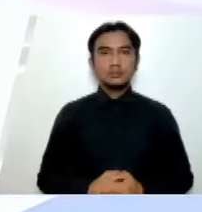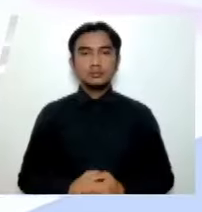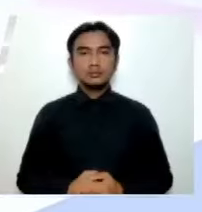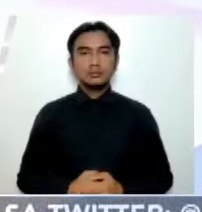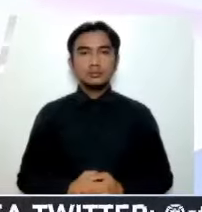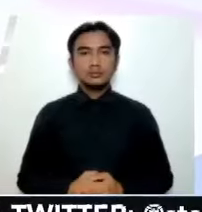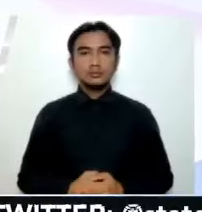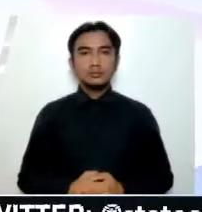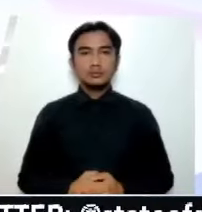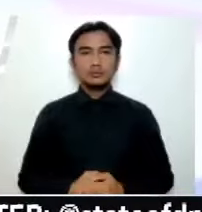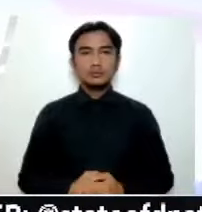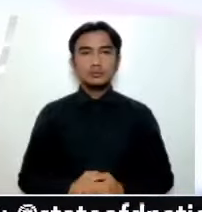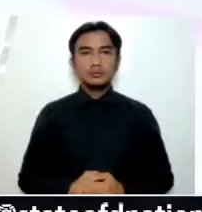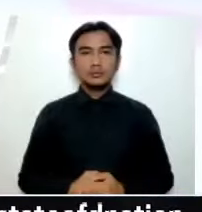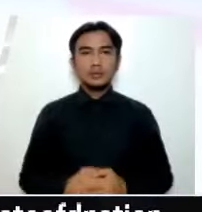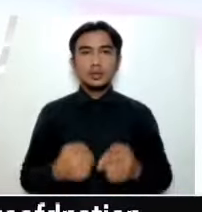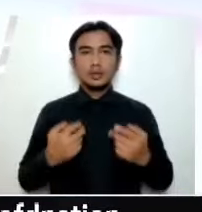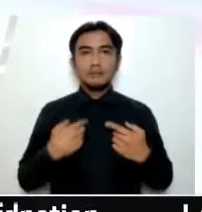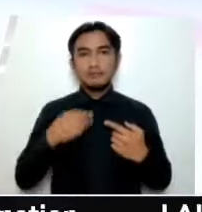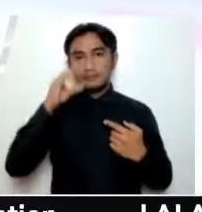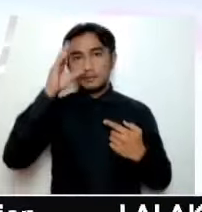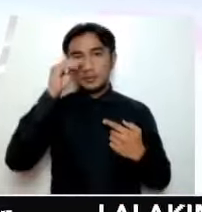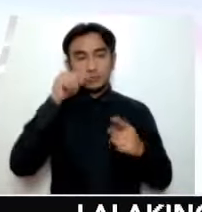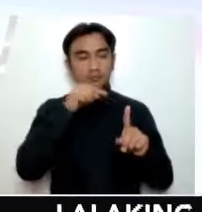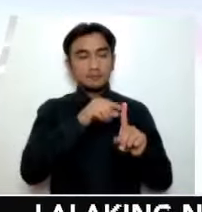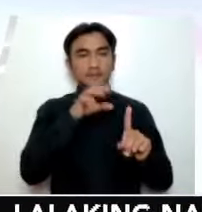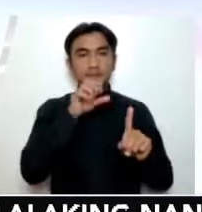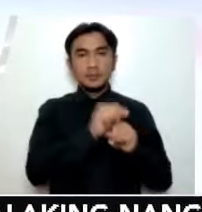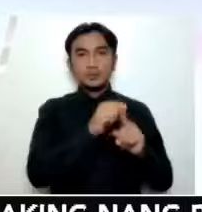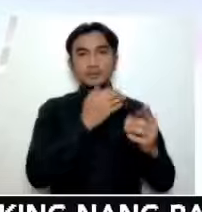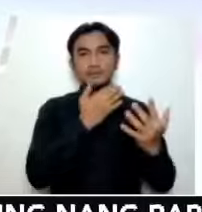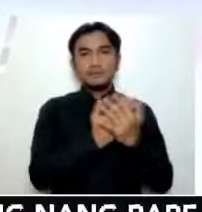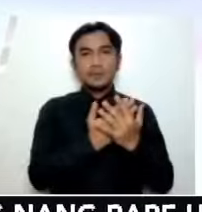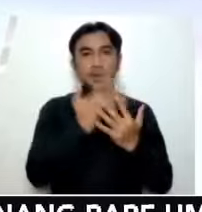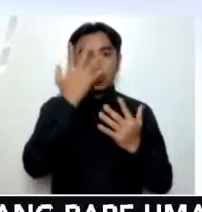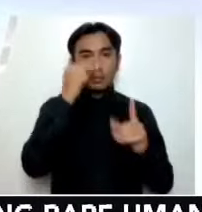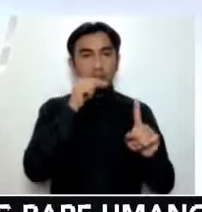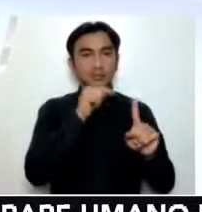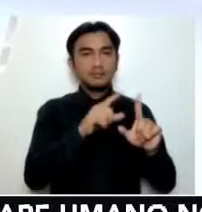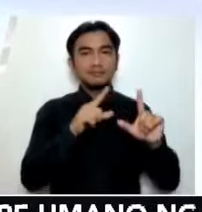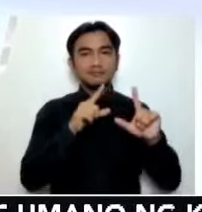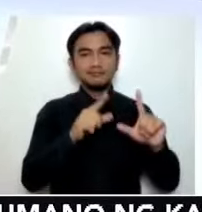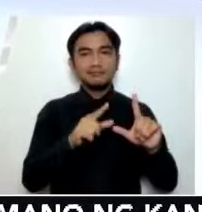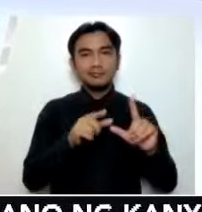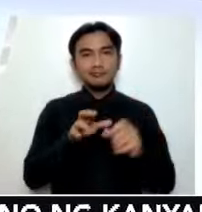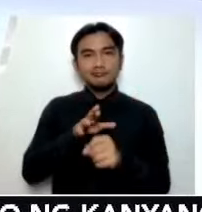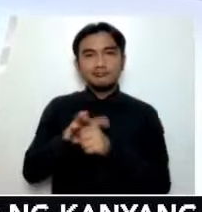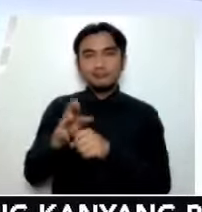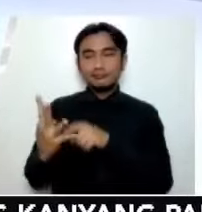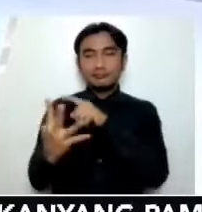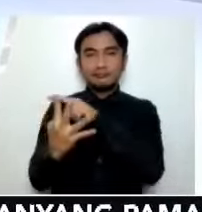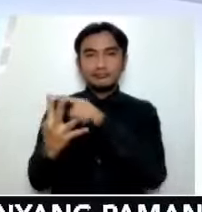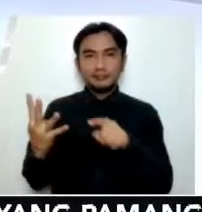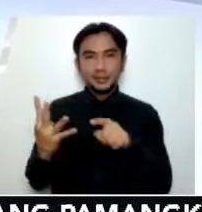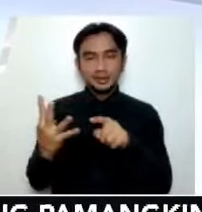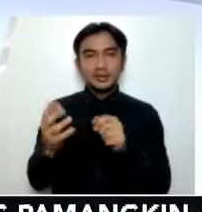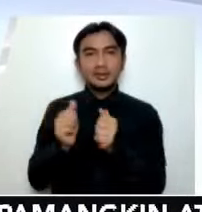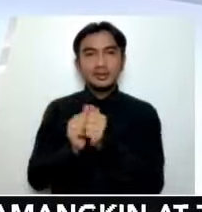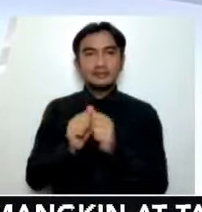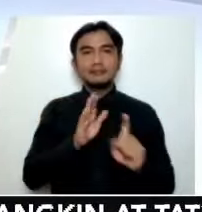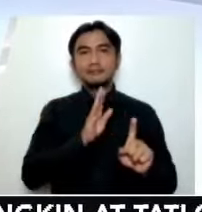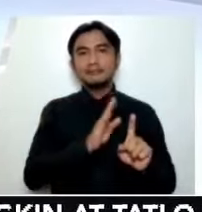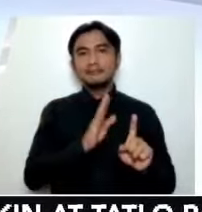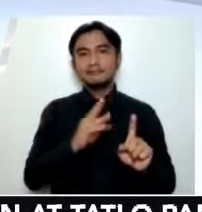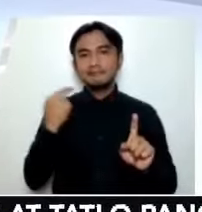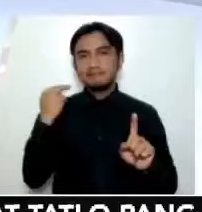bagsak sa kulungan ng isang lalaking wanted sa panggagahasa umano sa apat na Menor De Edad kabilang ang kanyang pamangkin